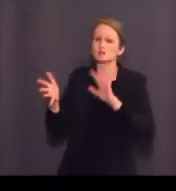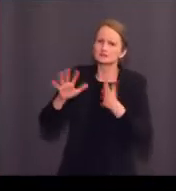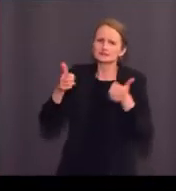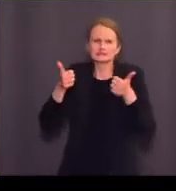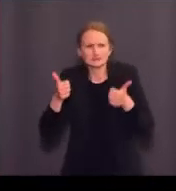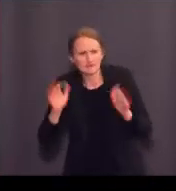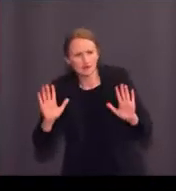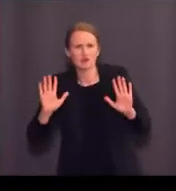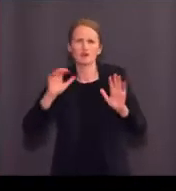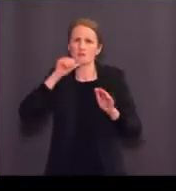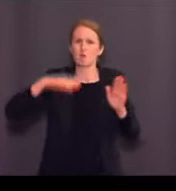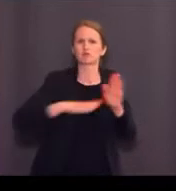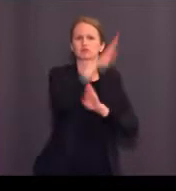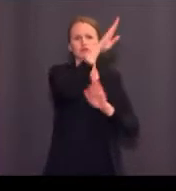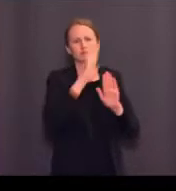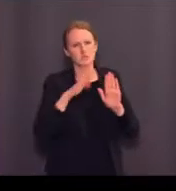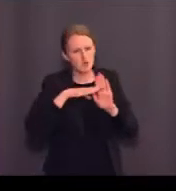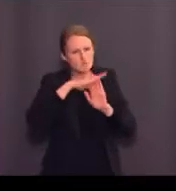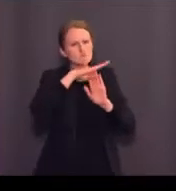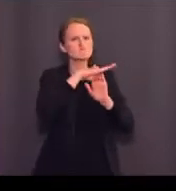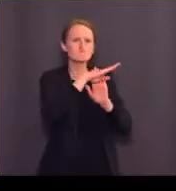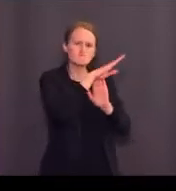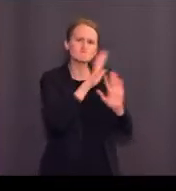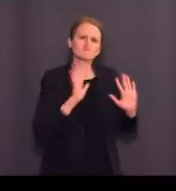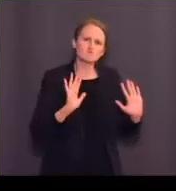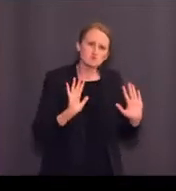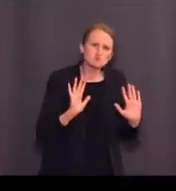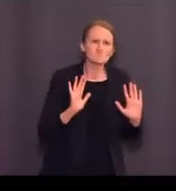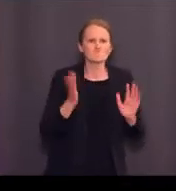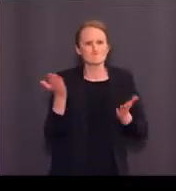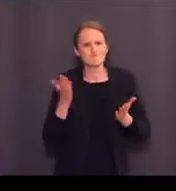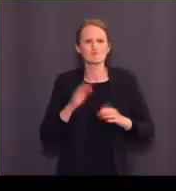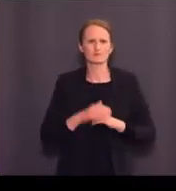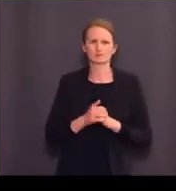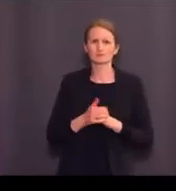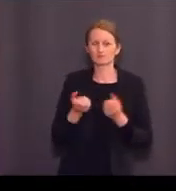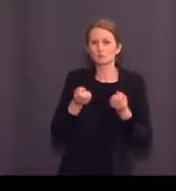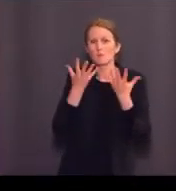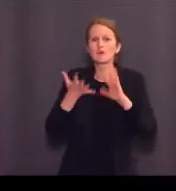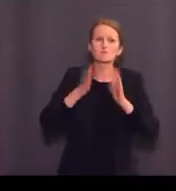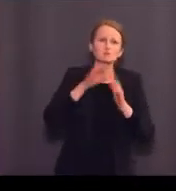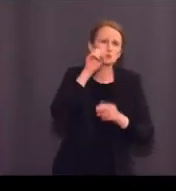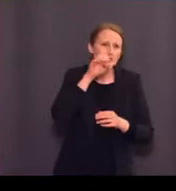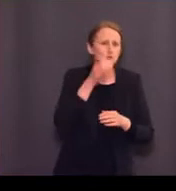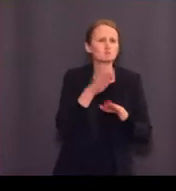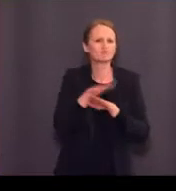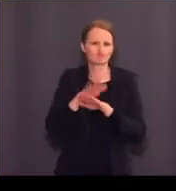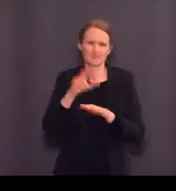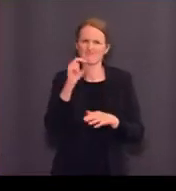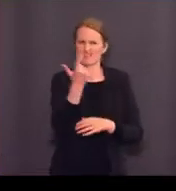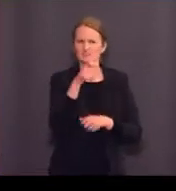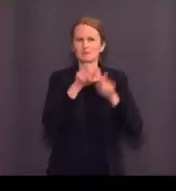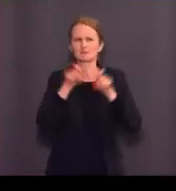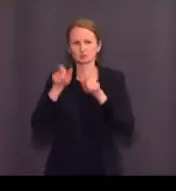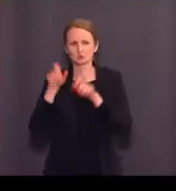reste limitée. Nous devons malheureusement encore déplorer 27 décès par jour, c'est 4% de plus que la semaine